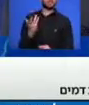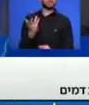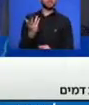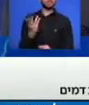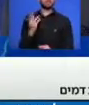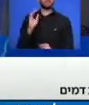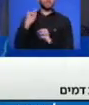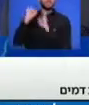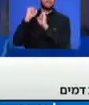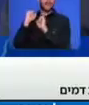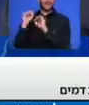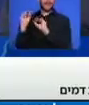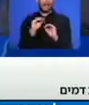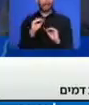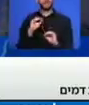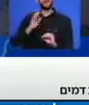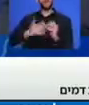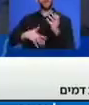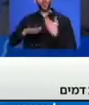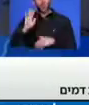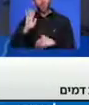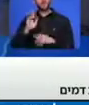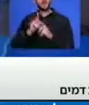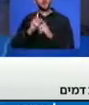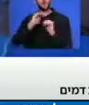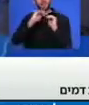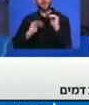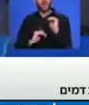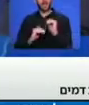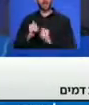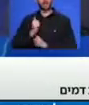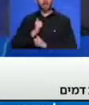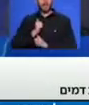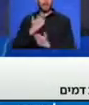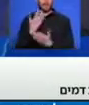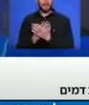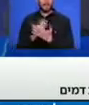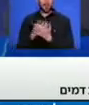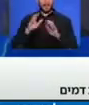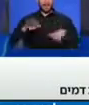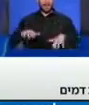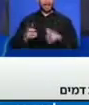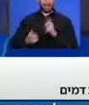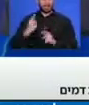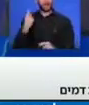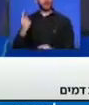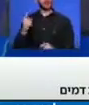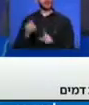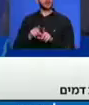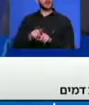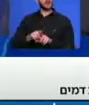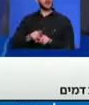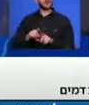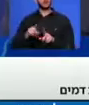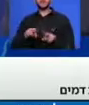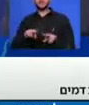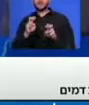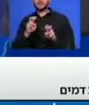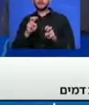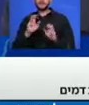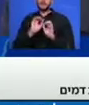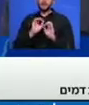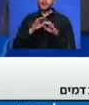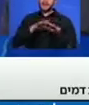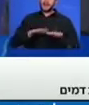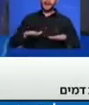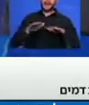מהגרים, ובעיקר מוכפף תחת הצבא. אז בפועל, אוברדור מרצה את הקהל הפנימי, בעיקר דרך... רגיעה